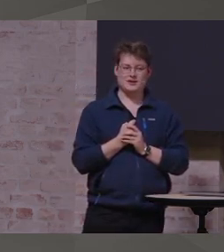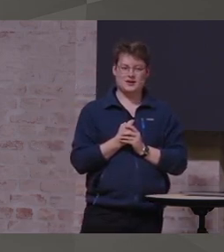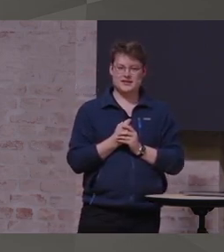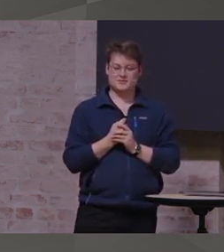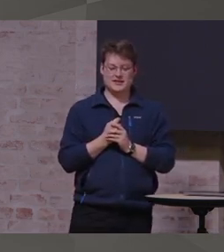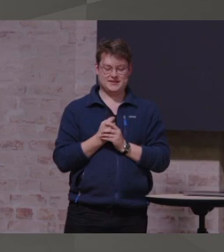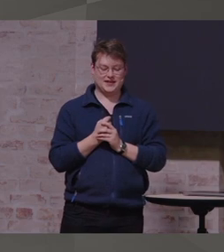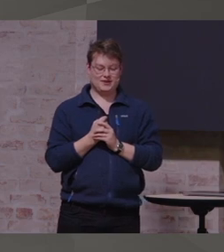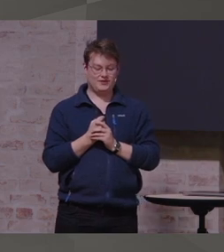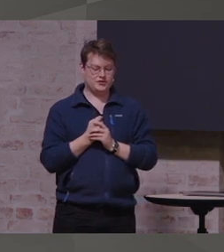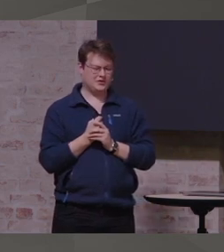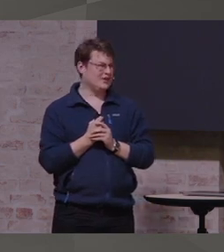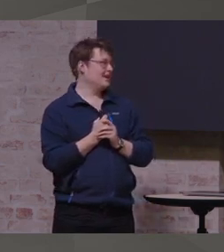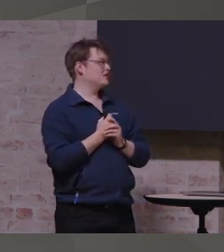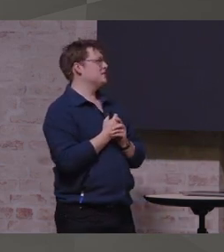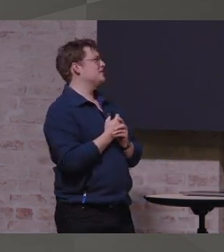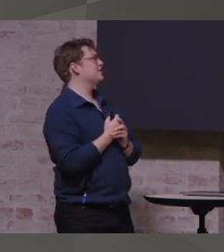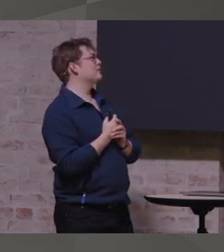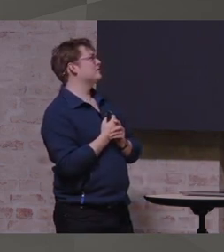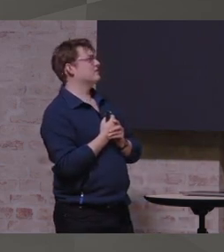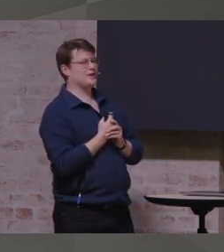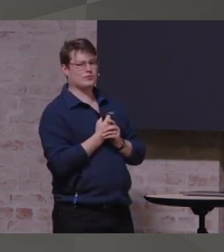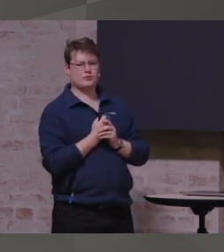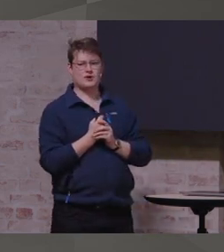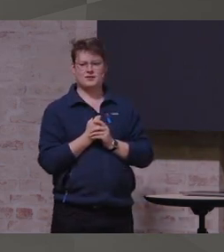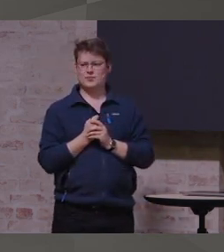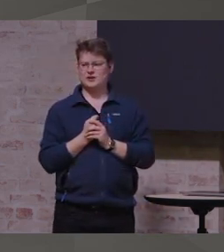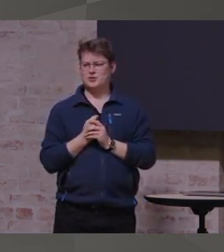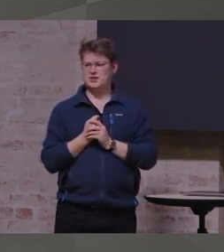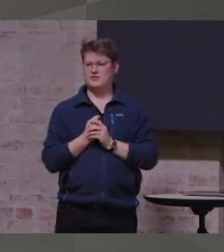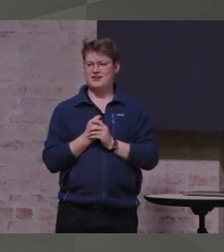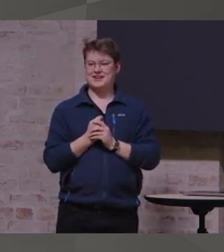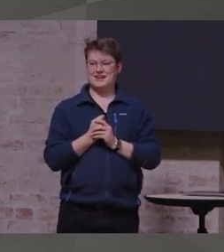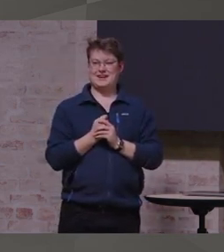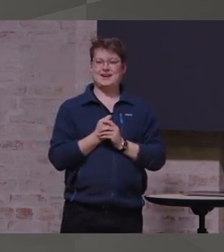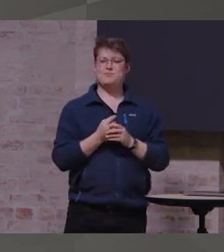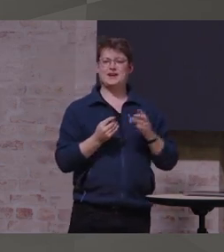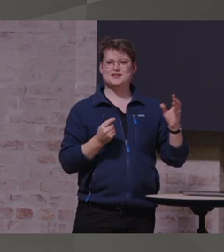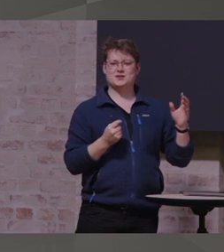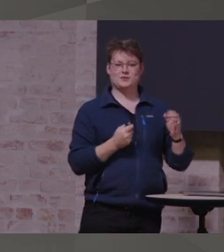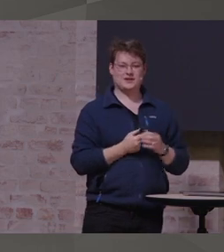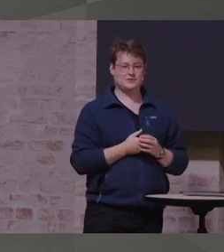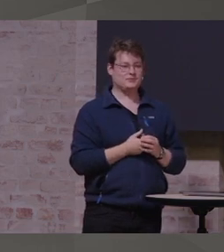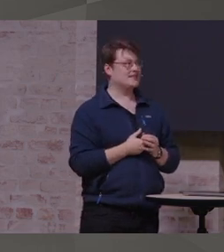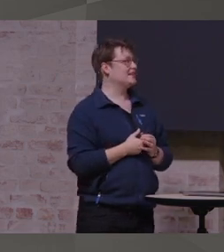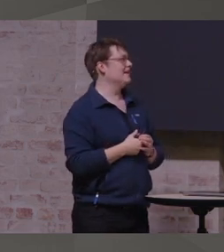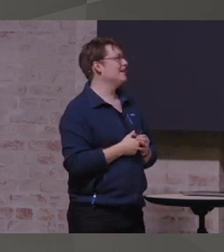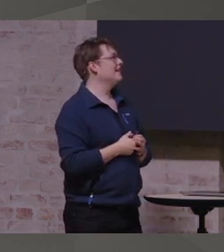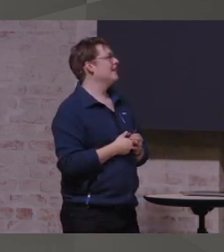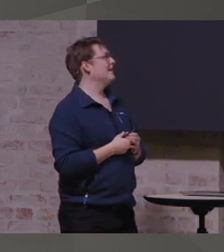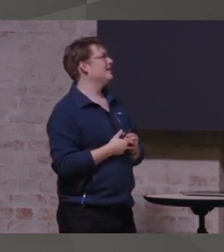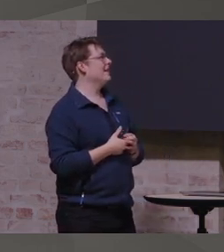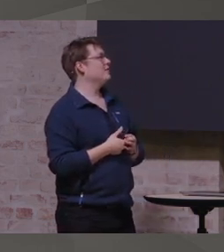jeg. Laget i det som heter Stable Diffusion. En slags kunstfilm hvor alt vi bad om å skape var klipp av Jens Stoltenberg som spiser